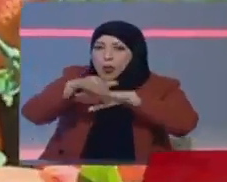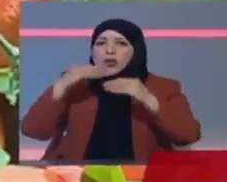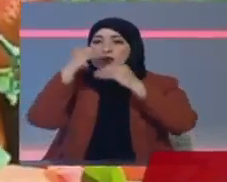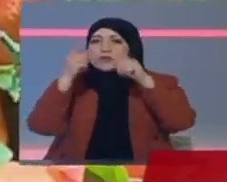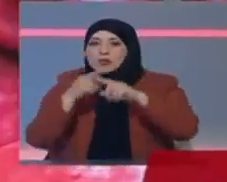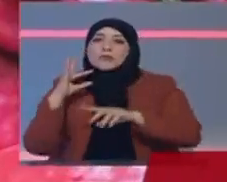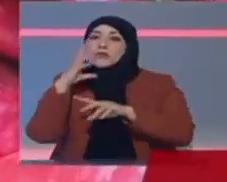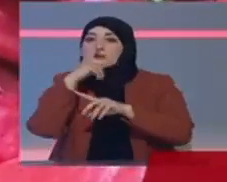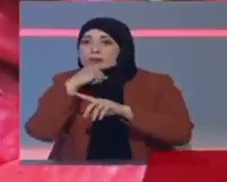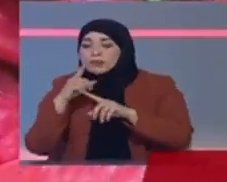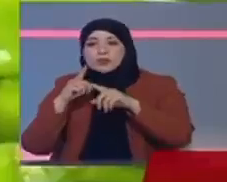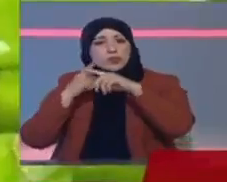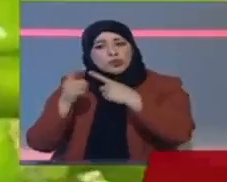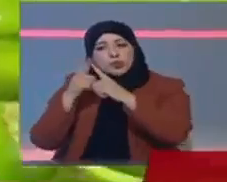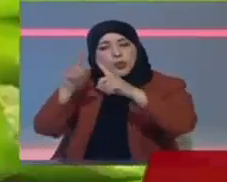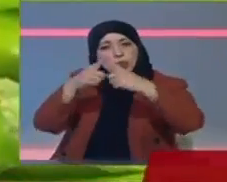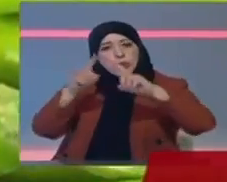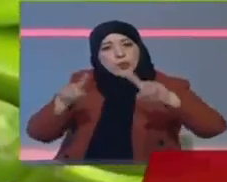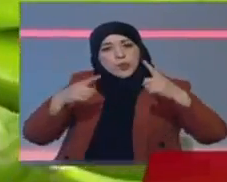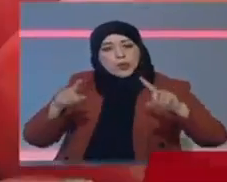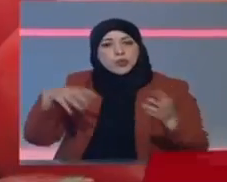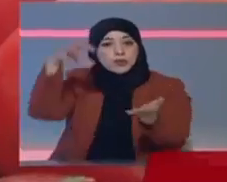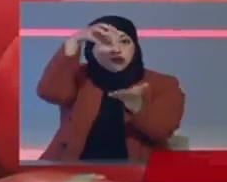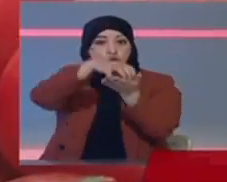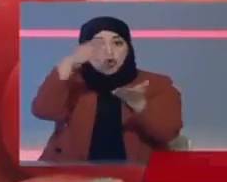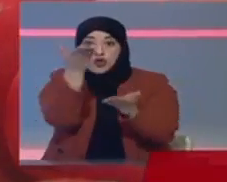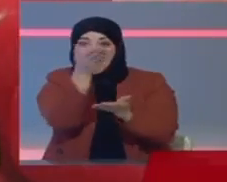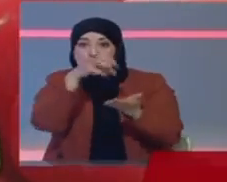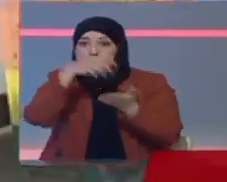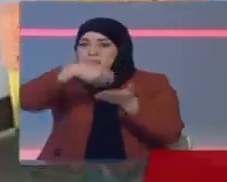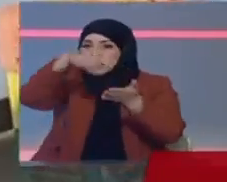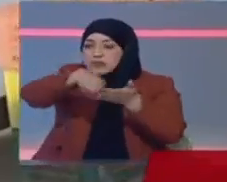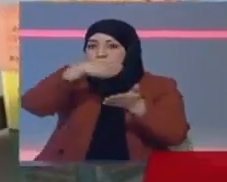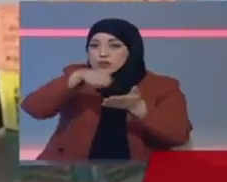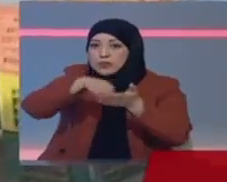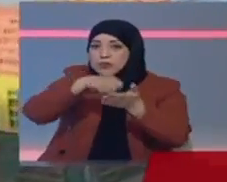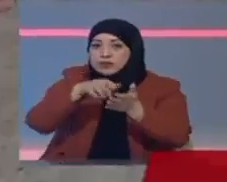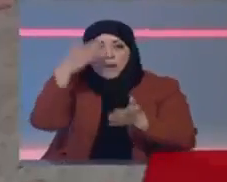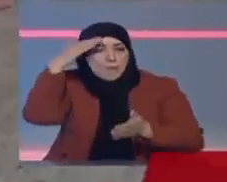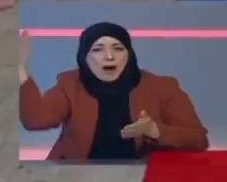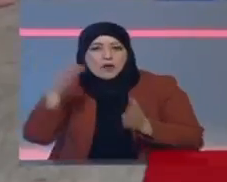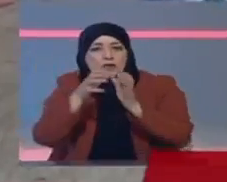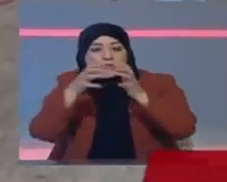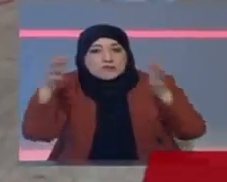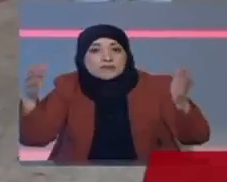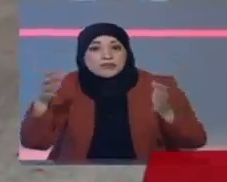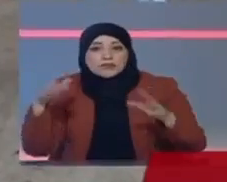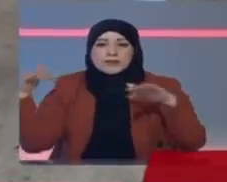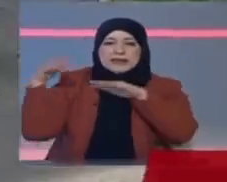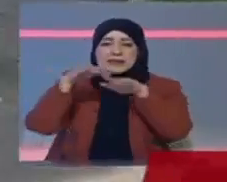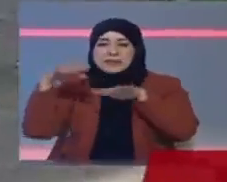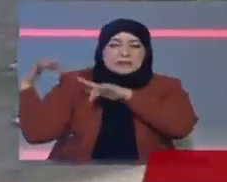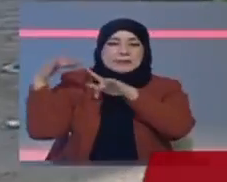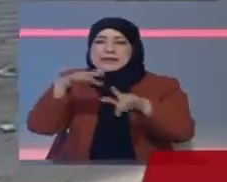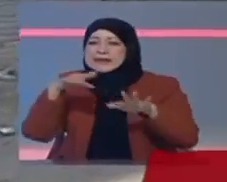اشد التباين في الشكل والالوان سوق الجنب بالقطع اضخم اسواق الجمله في البلاد مزدحما صباح